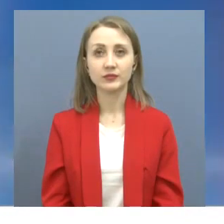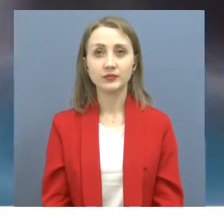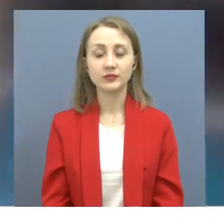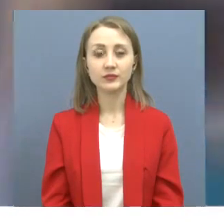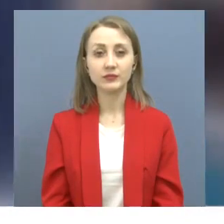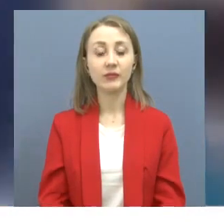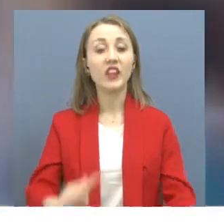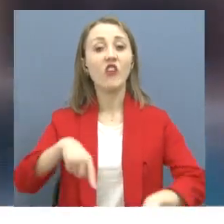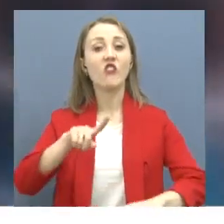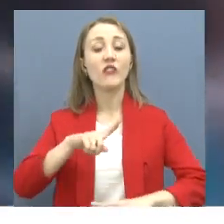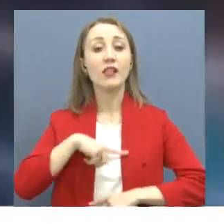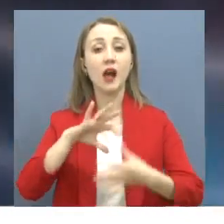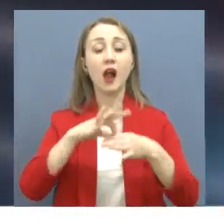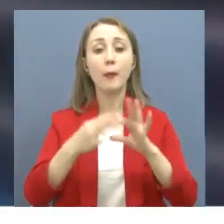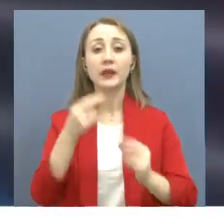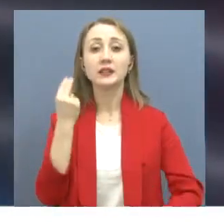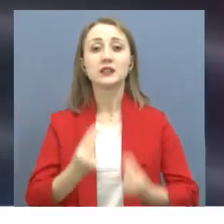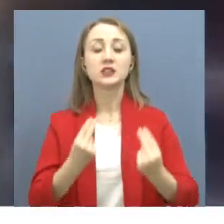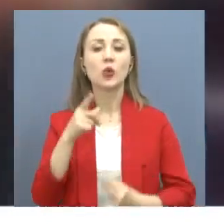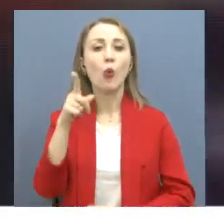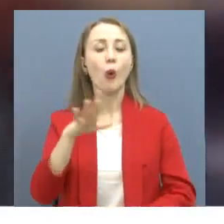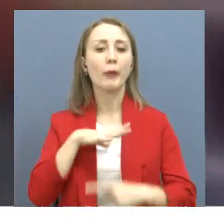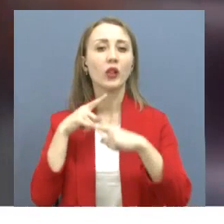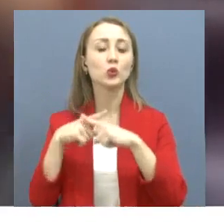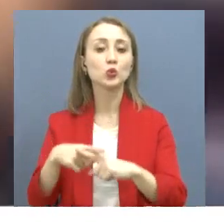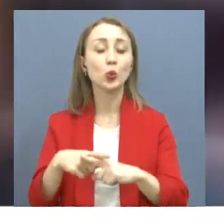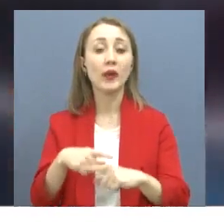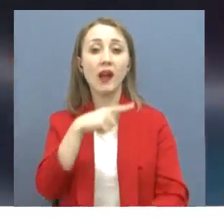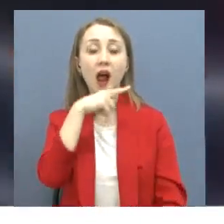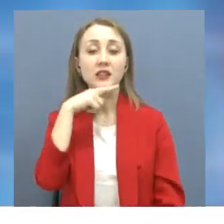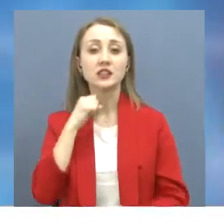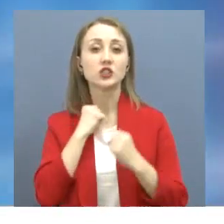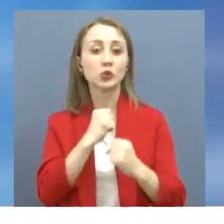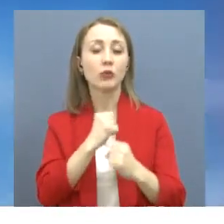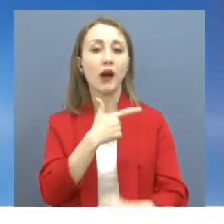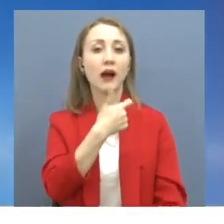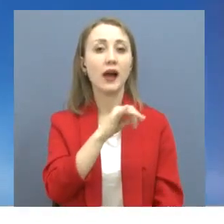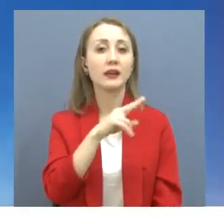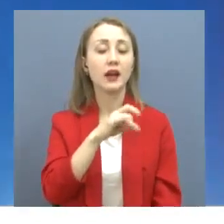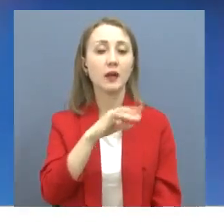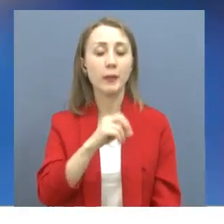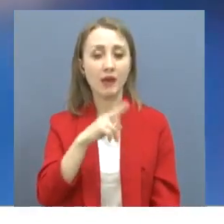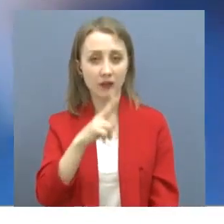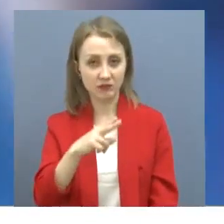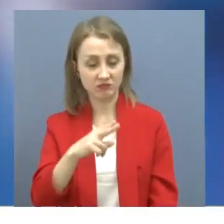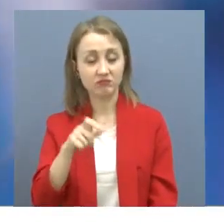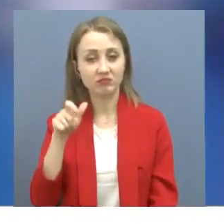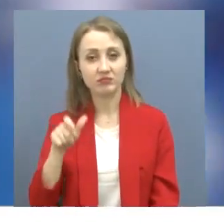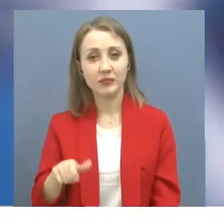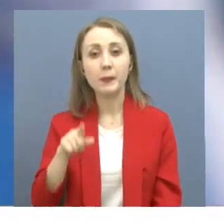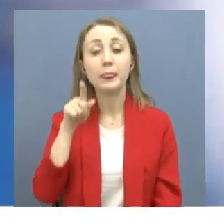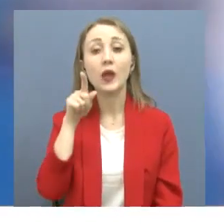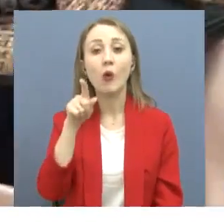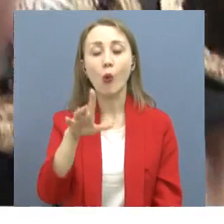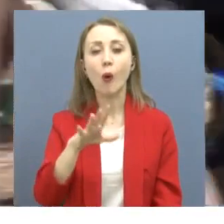В финале Олимпийских игр в Афинах Геннадий уступил российскому боксеру Гайдарбеку Гайдарбекову. В 2006 году из любительского